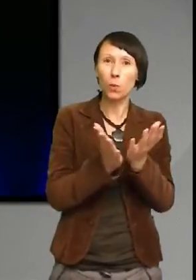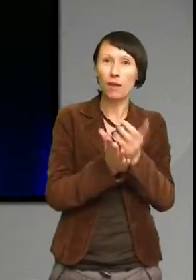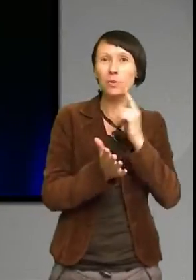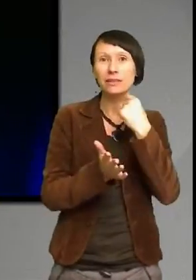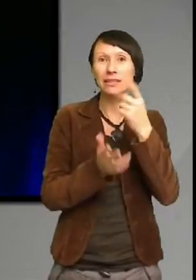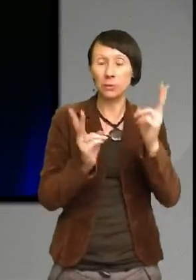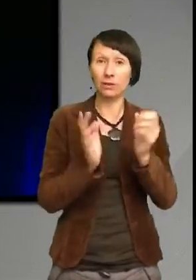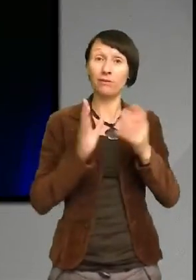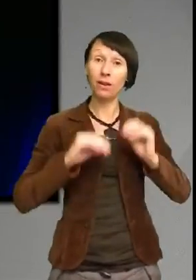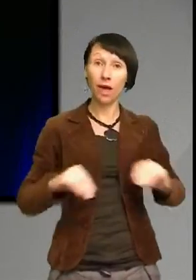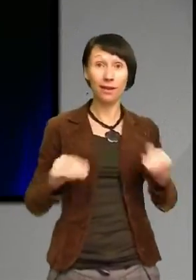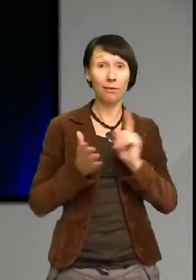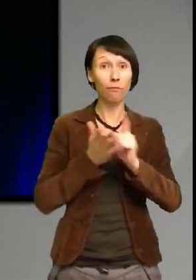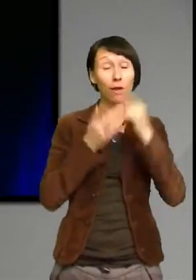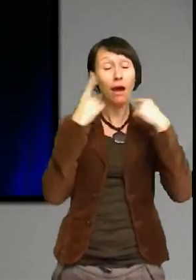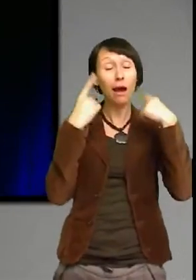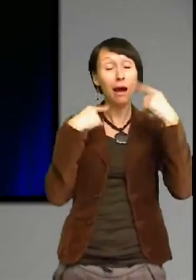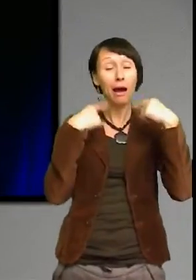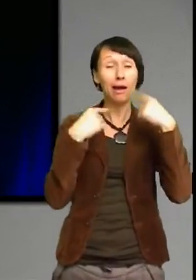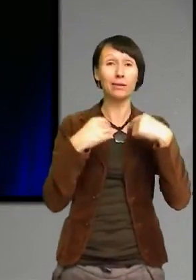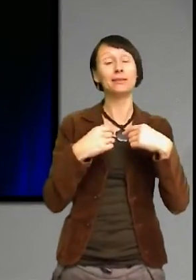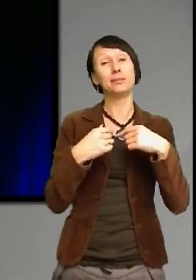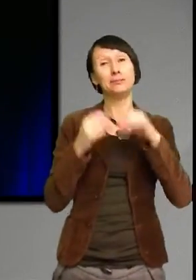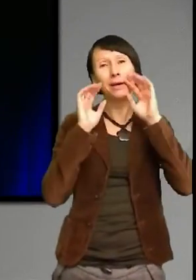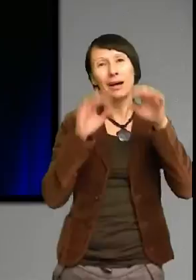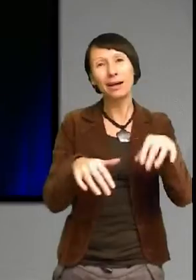floder när barnen åkte hem på sommarloven till sina familjer.